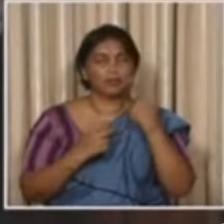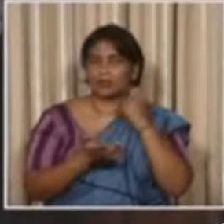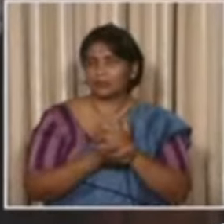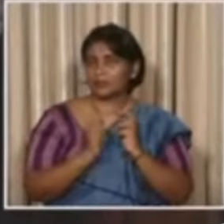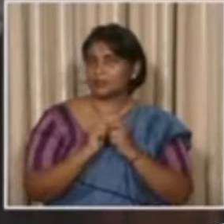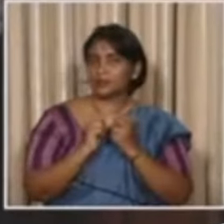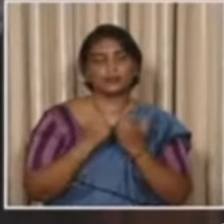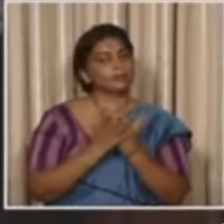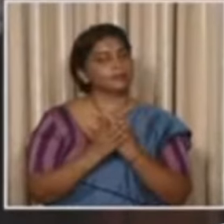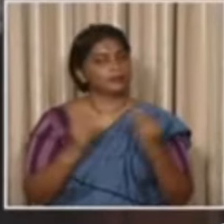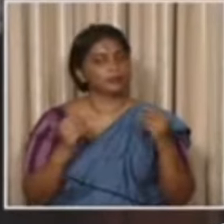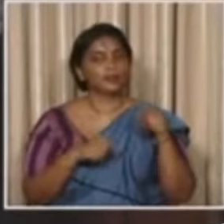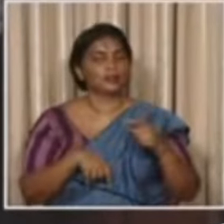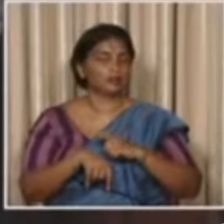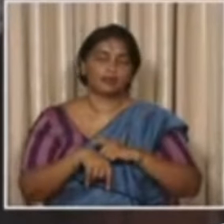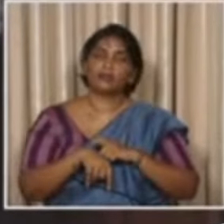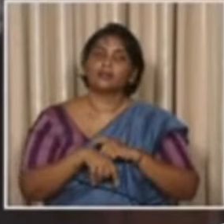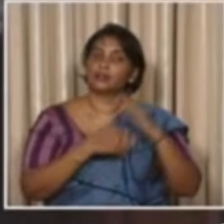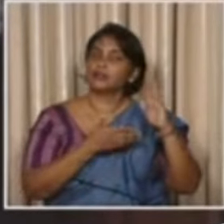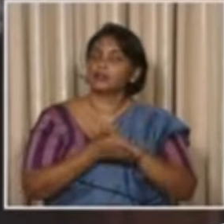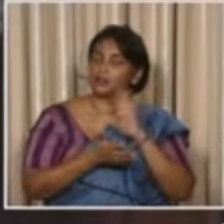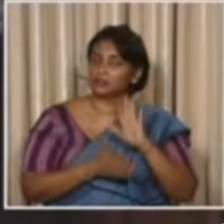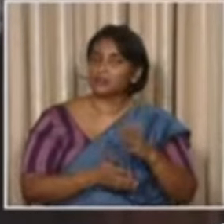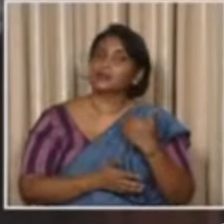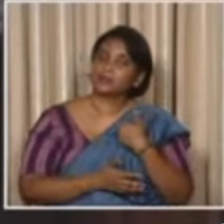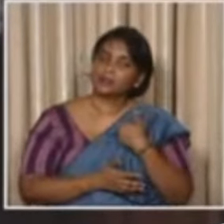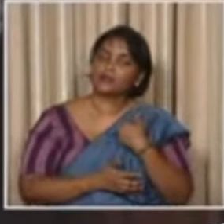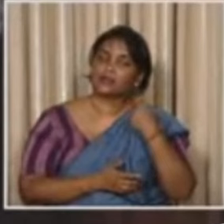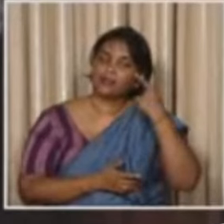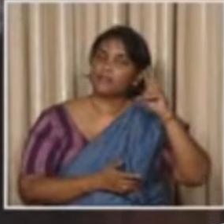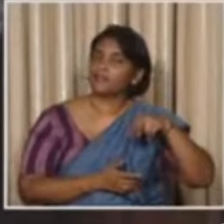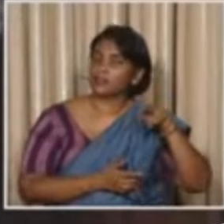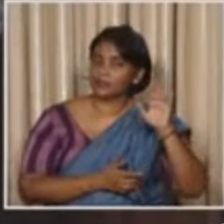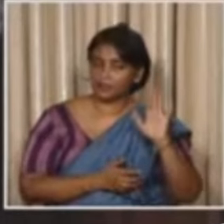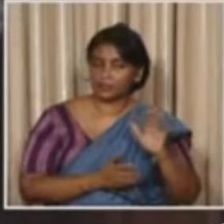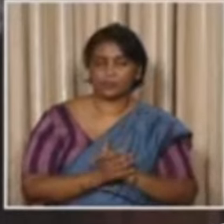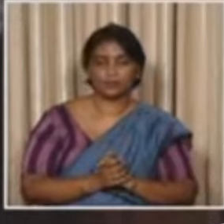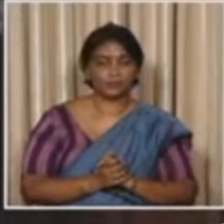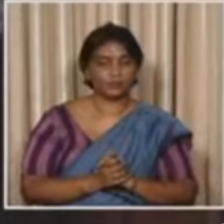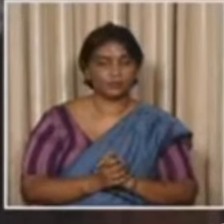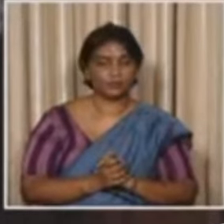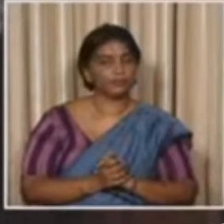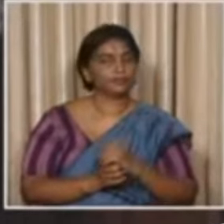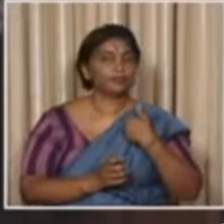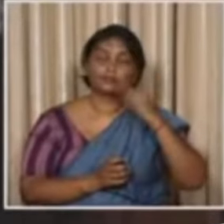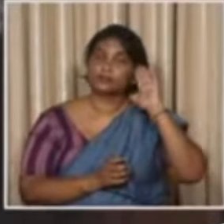විසඳුම් ලබා ගැනීමට මේ අවස්ථාව උපකාරයක් වෙයි කියලා මා විශ්වාස කරනවා.